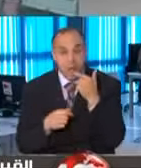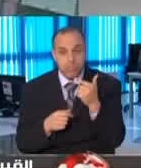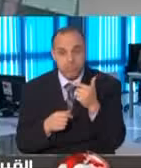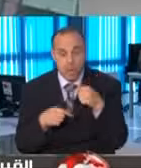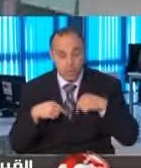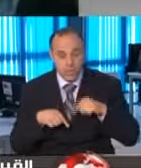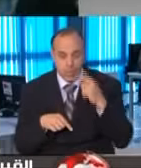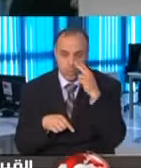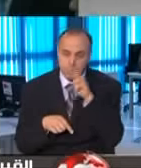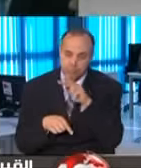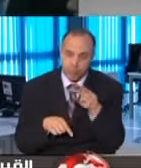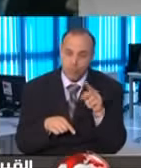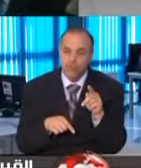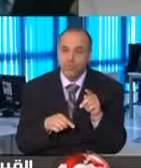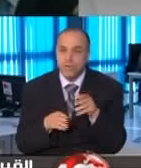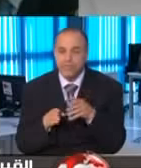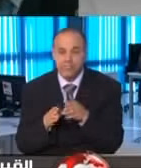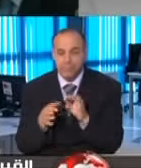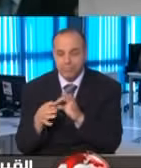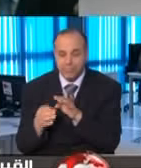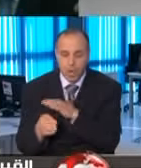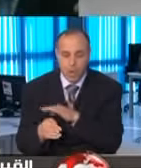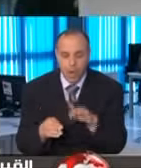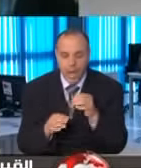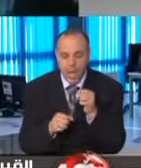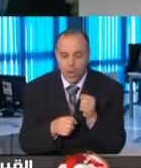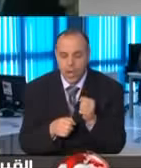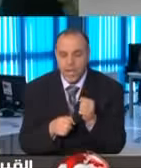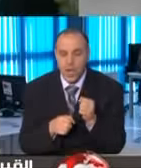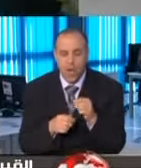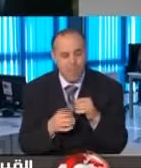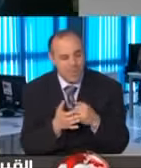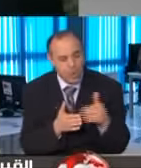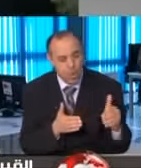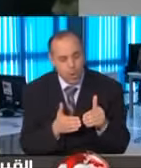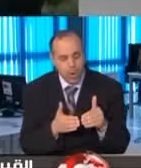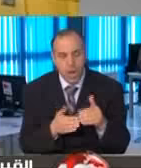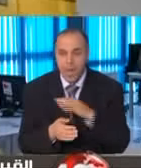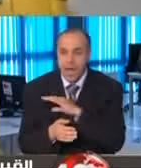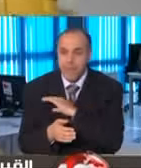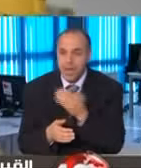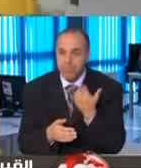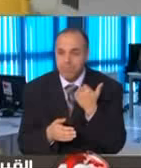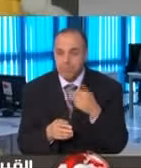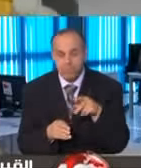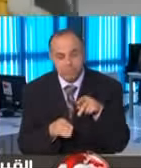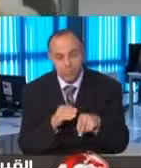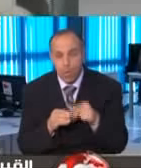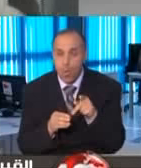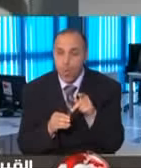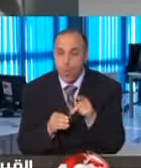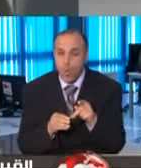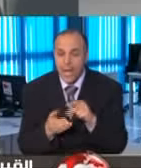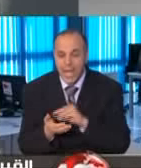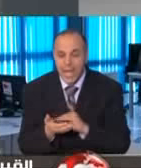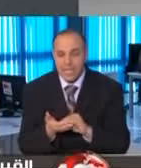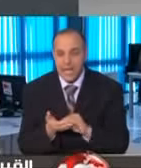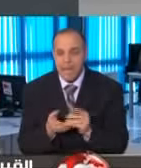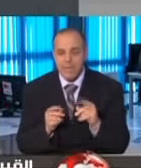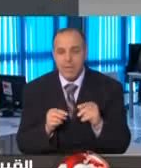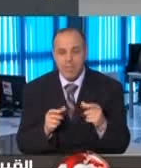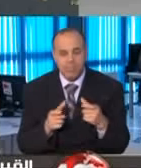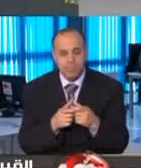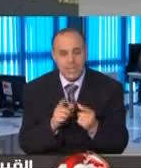رئيس الحكومة أشغال تعبيد الطريق الرابطة بين القيروان وشبيكة قبل أن يشرف على تدشين مشروع بناء إدارة ومبيت